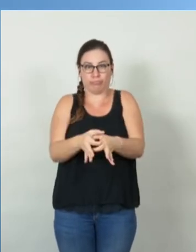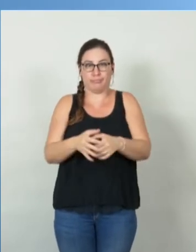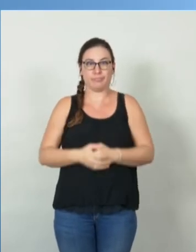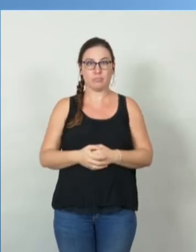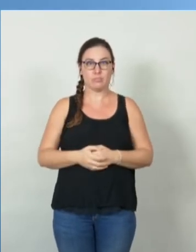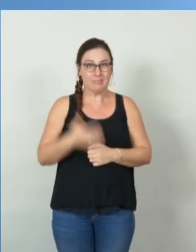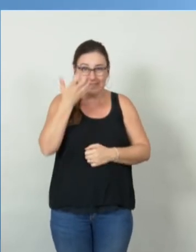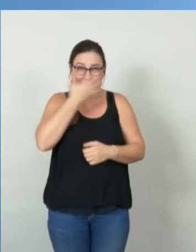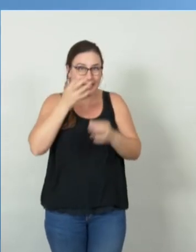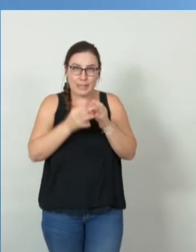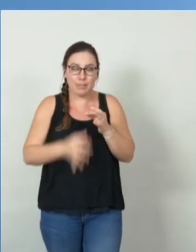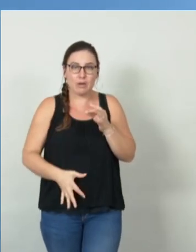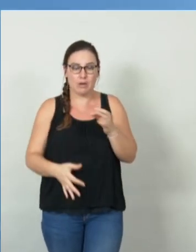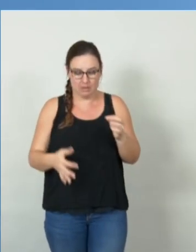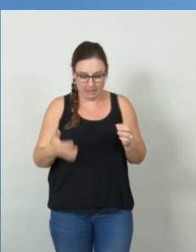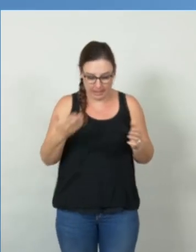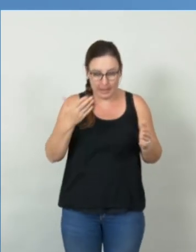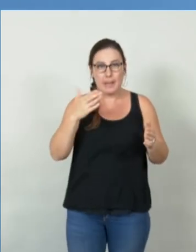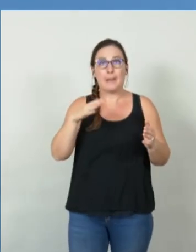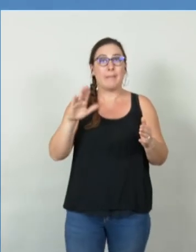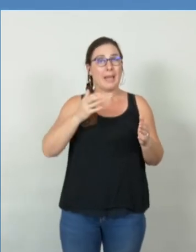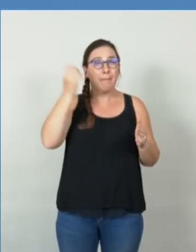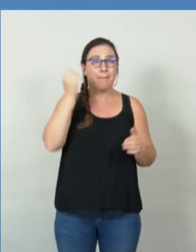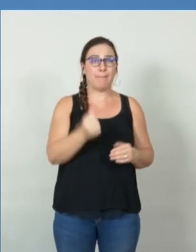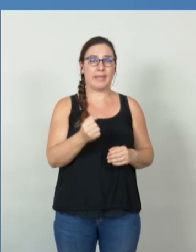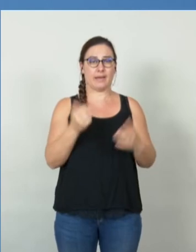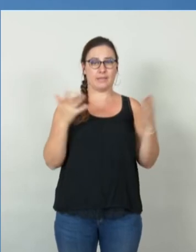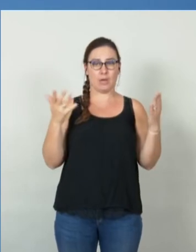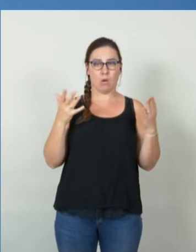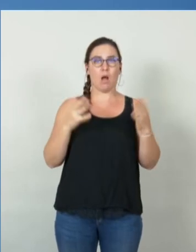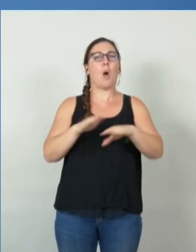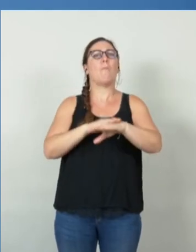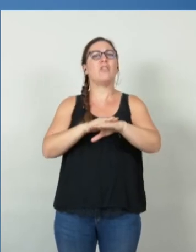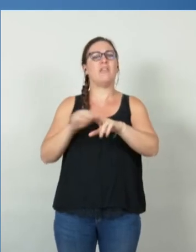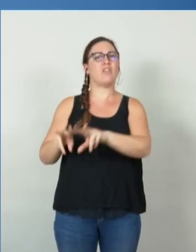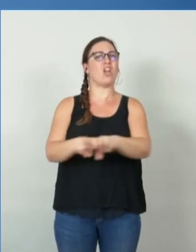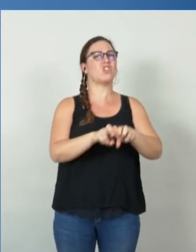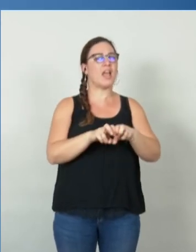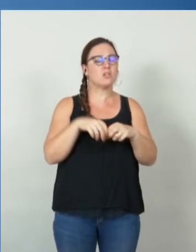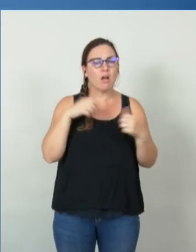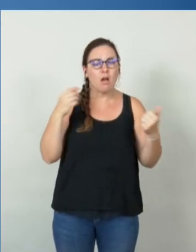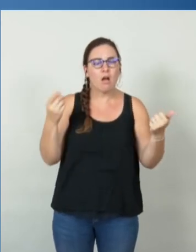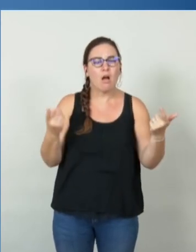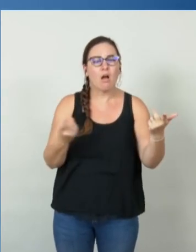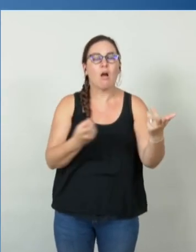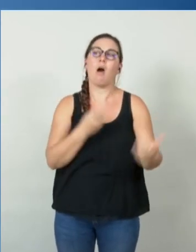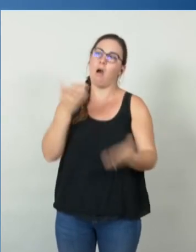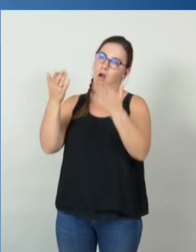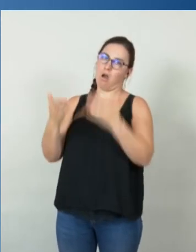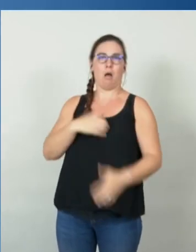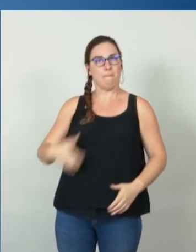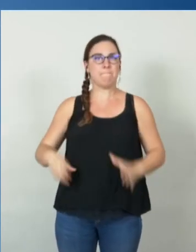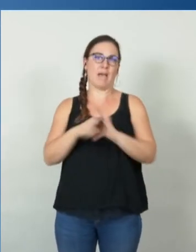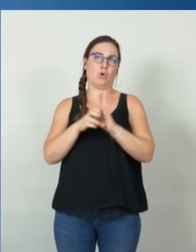arrivée là mais le plus dramatique c'est que lorsqu'on va chercher les causes et bien il faudrait bien que le maire de Grenoble arrive